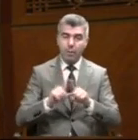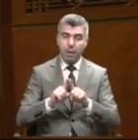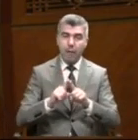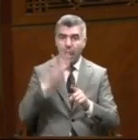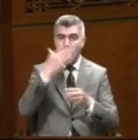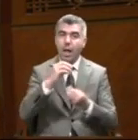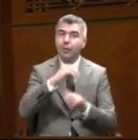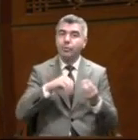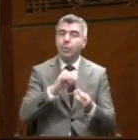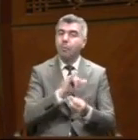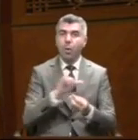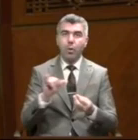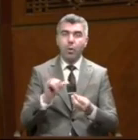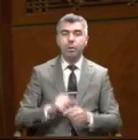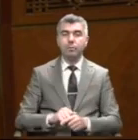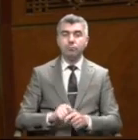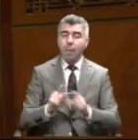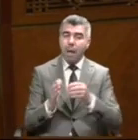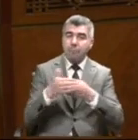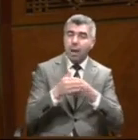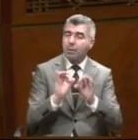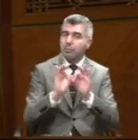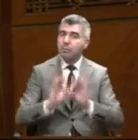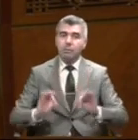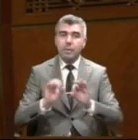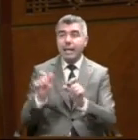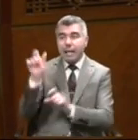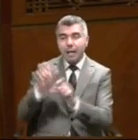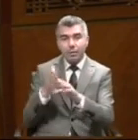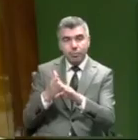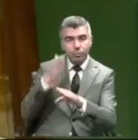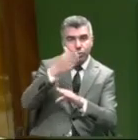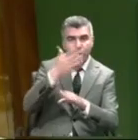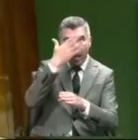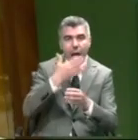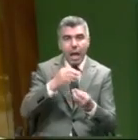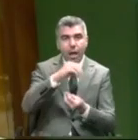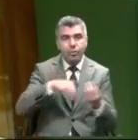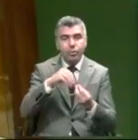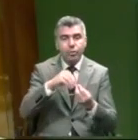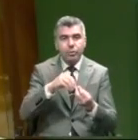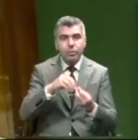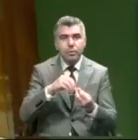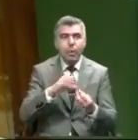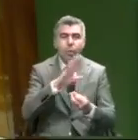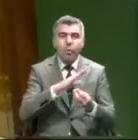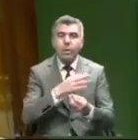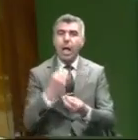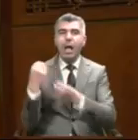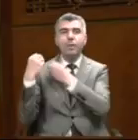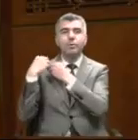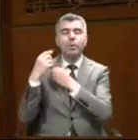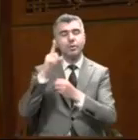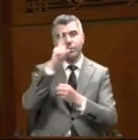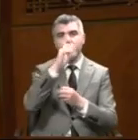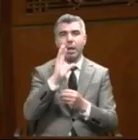كذا لا خاص الناس اللي يمشيو الحج يمشيو في واحد جرحني يتقبل منهم لان